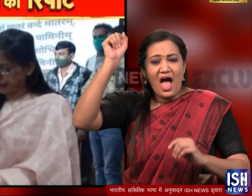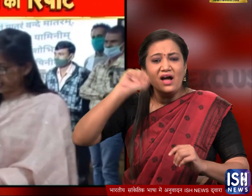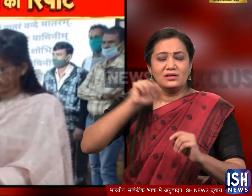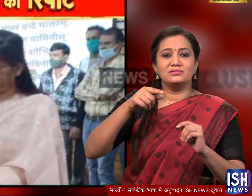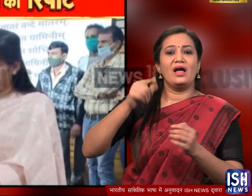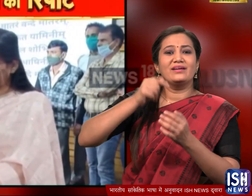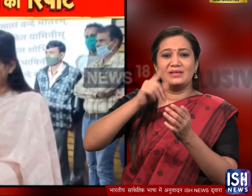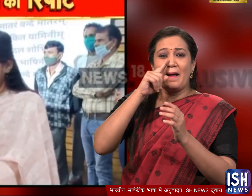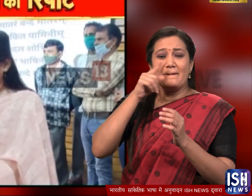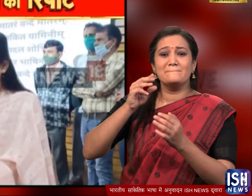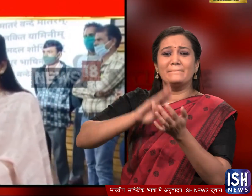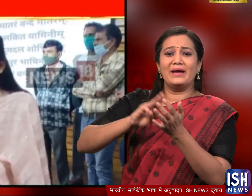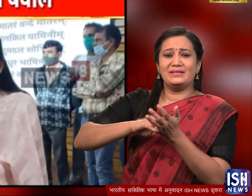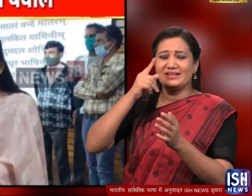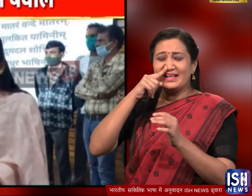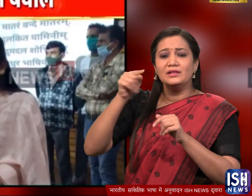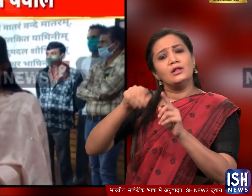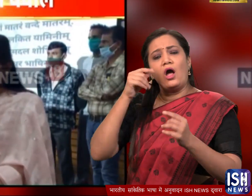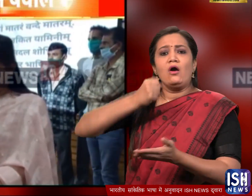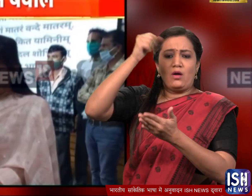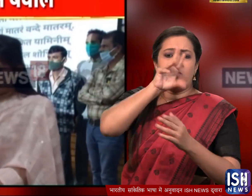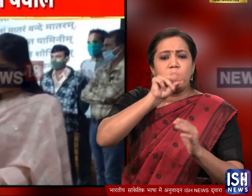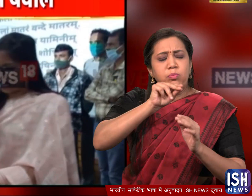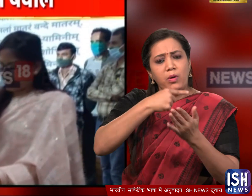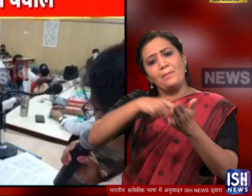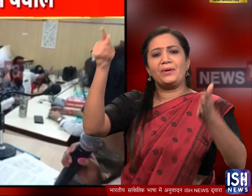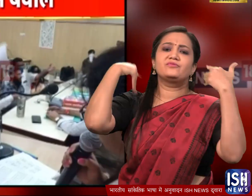विपक्ष के हंगामे के बीच वित्त समिति की अध्यक्ष रुचिका चौधरी ने